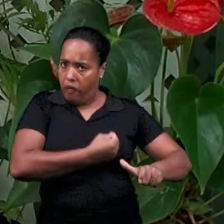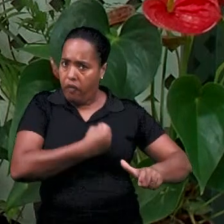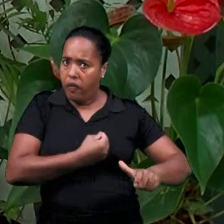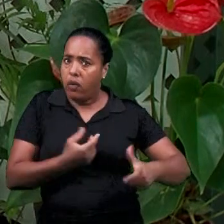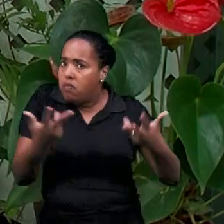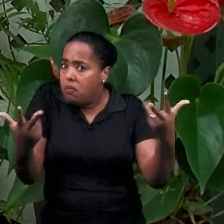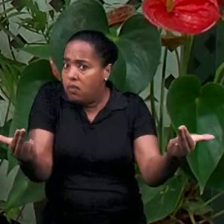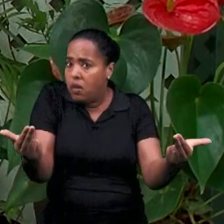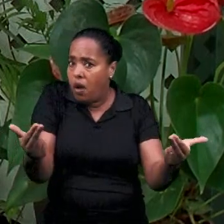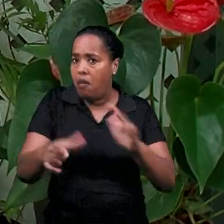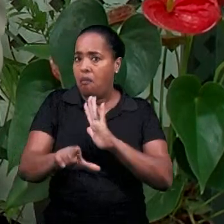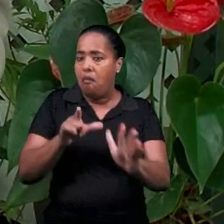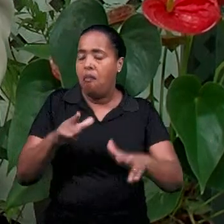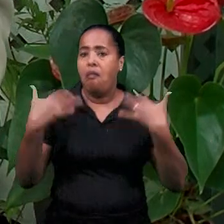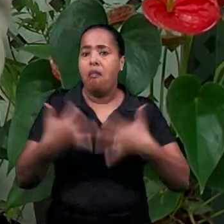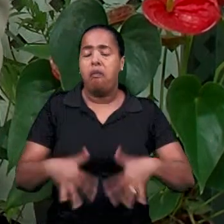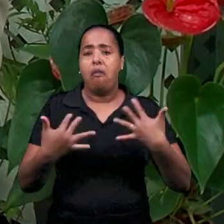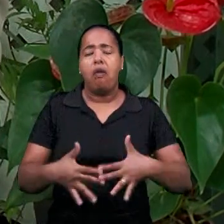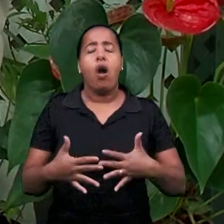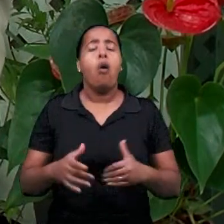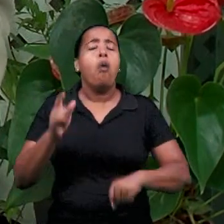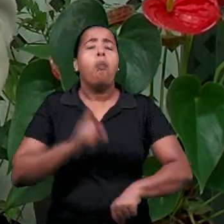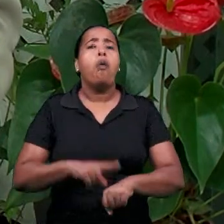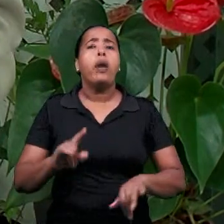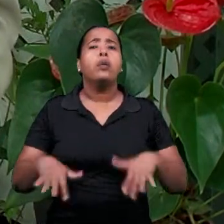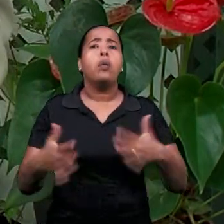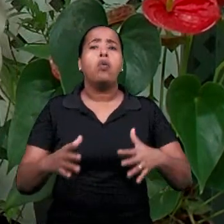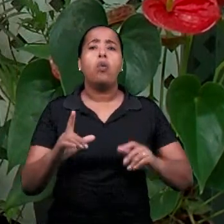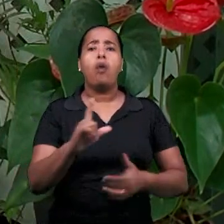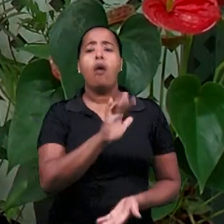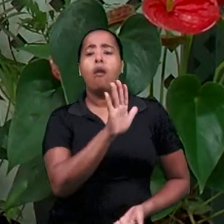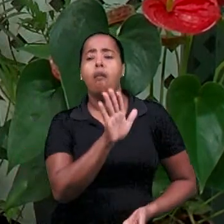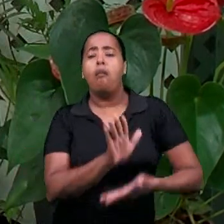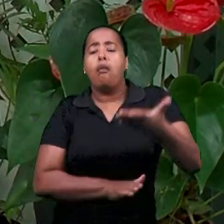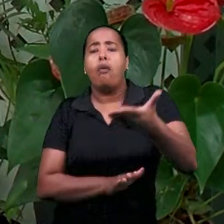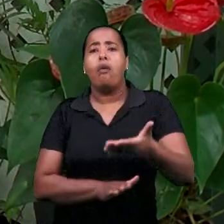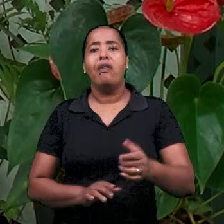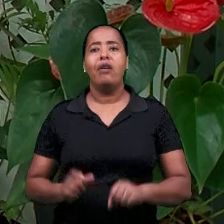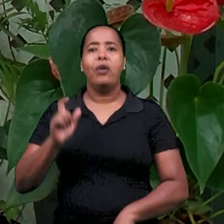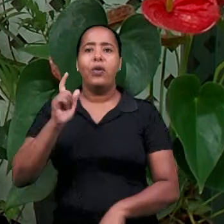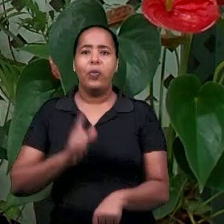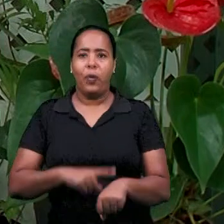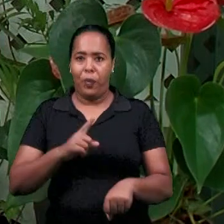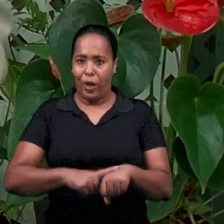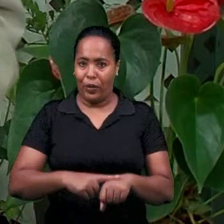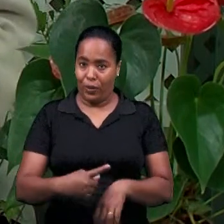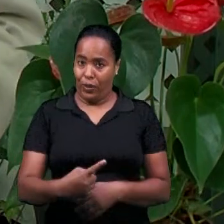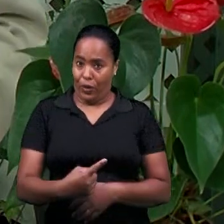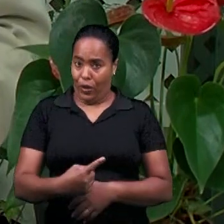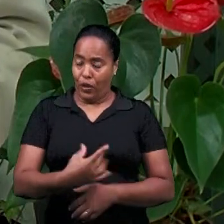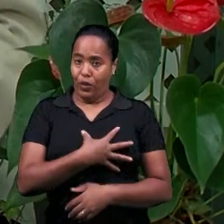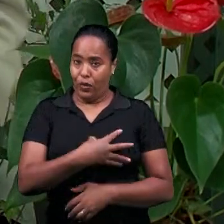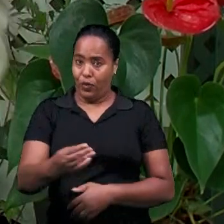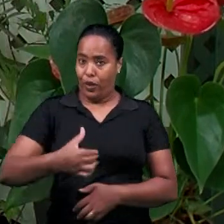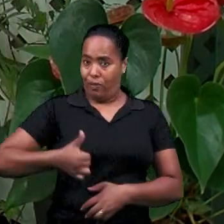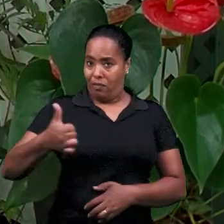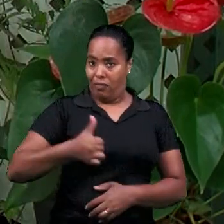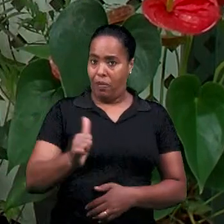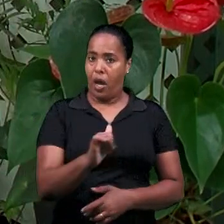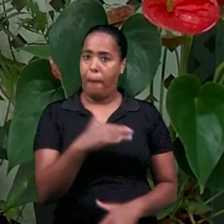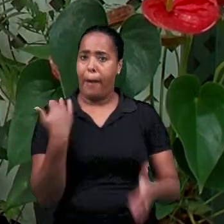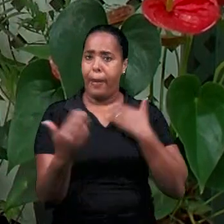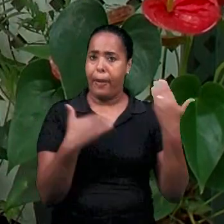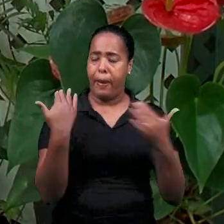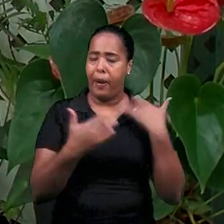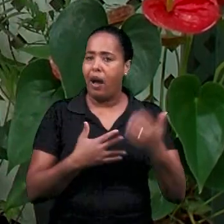plaies. Vous savez quand est-ce qu'il a quitté? Quand est venue la tribulation, qui était la mort des premiers-nés. La mort